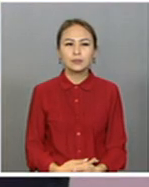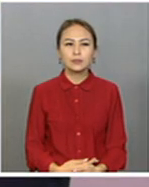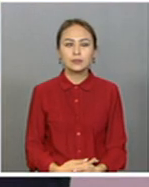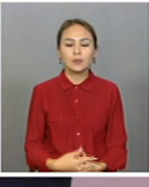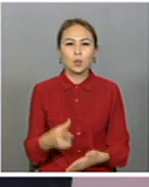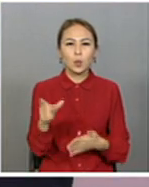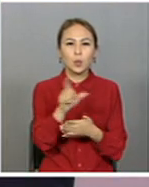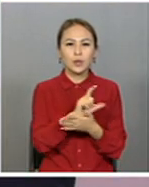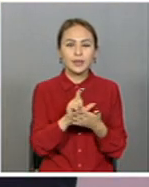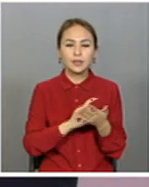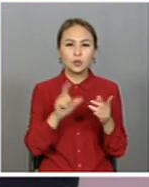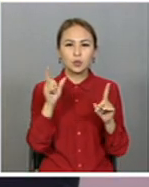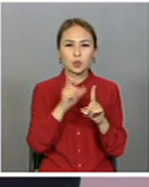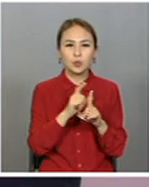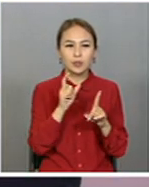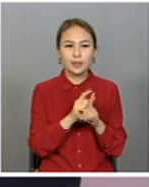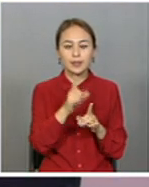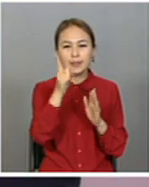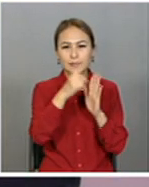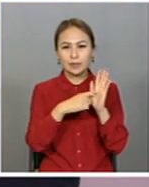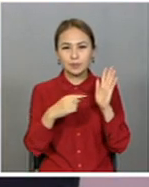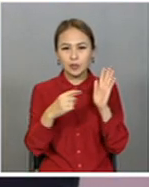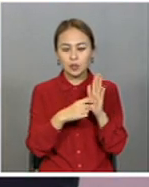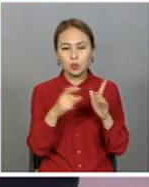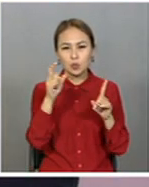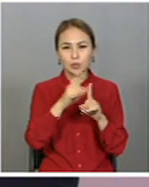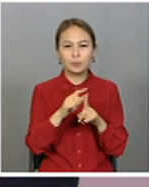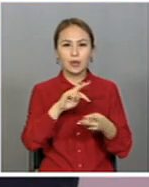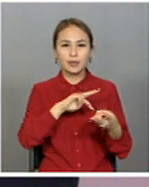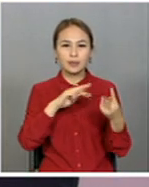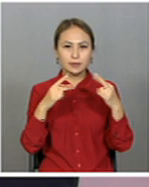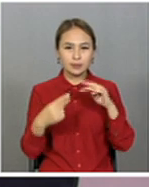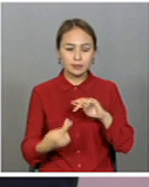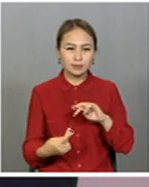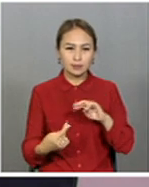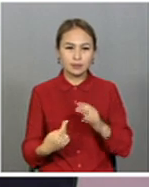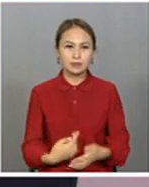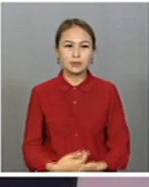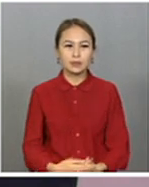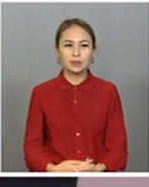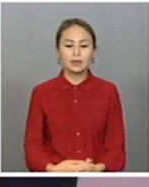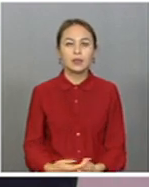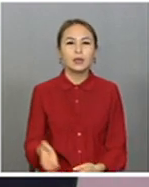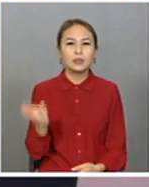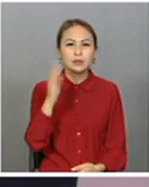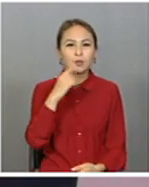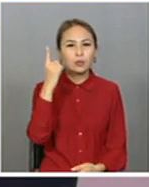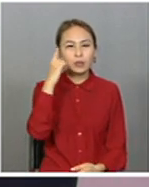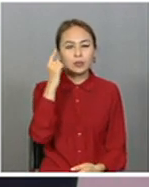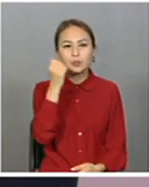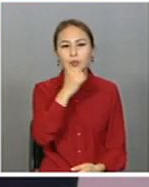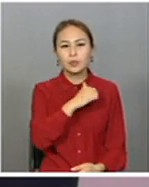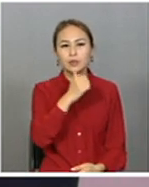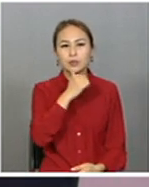Өлең жолдарын лепті сөйлемдерге айналдырыңдар. Қане ойланып көріңдер.